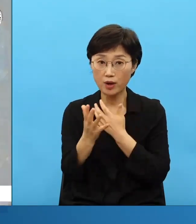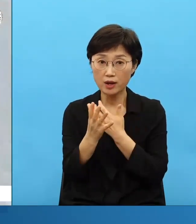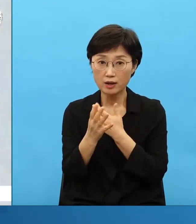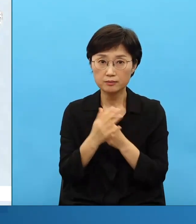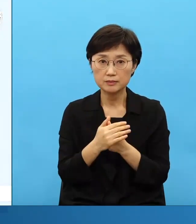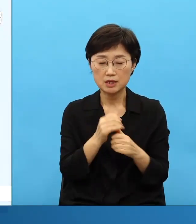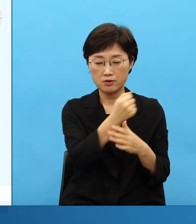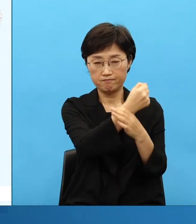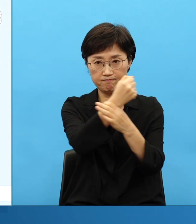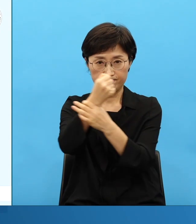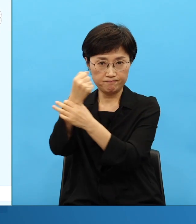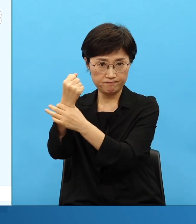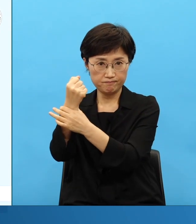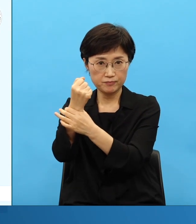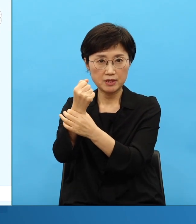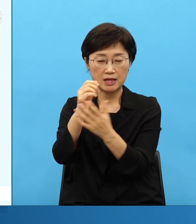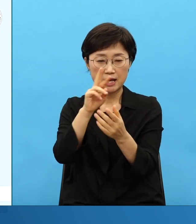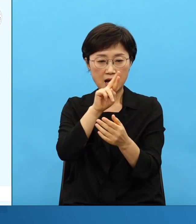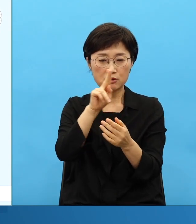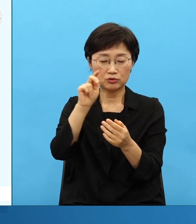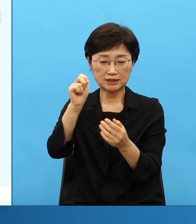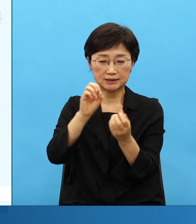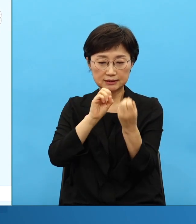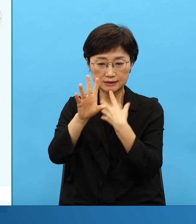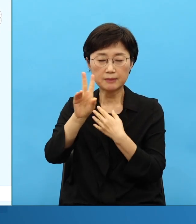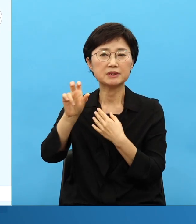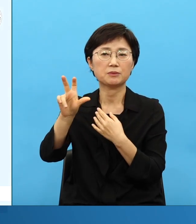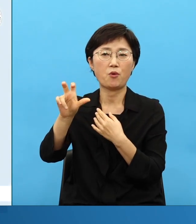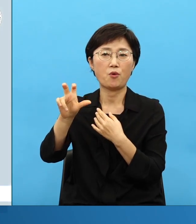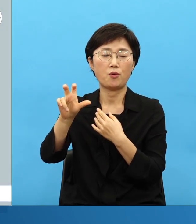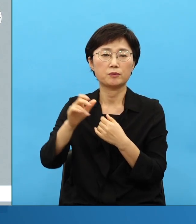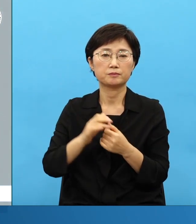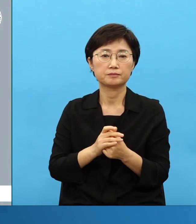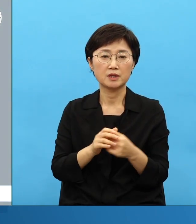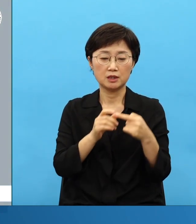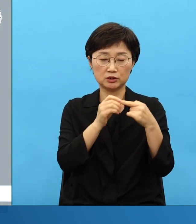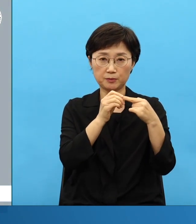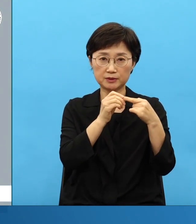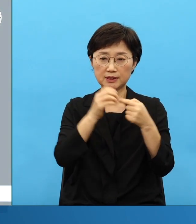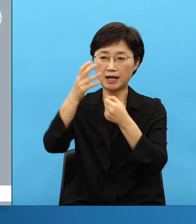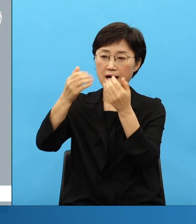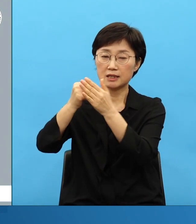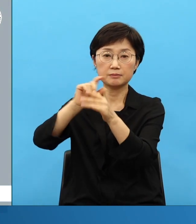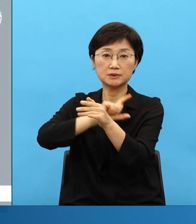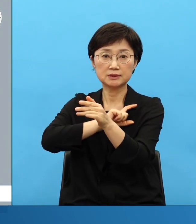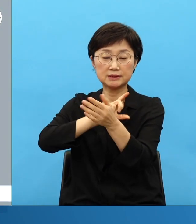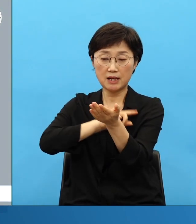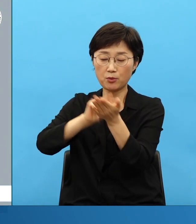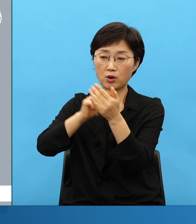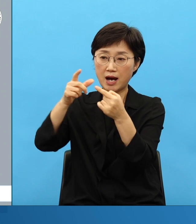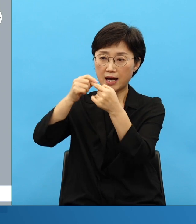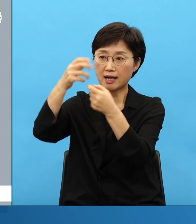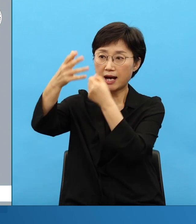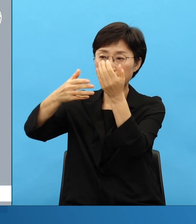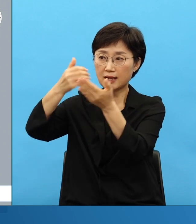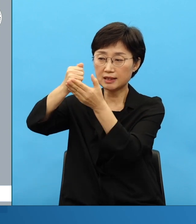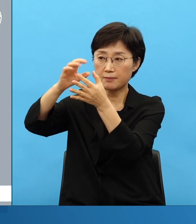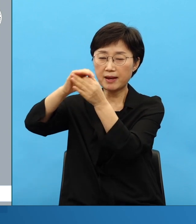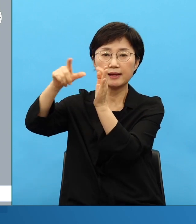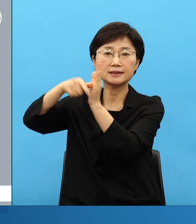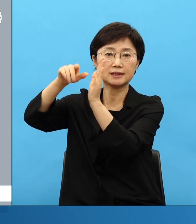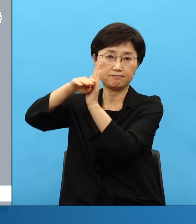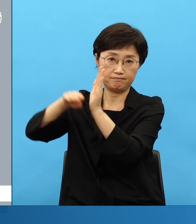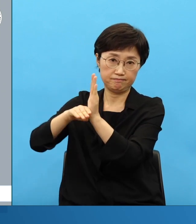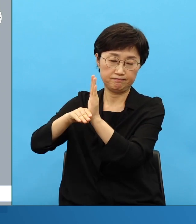제123 RUTC 응답 25회 주제로 열립니다. 1강은 하나님의 시간표, 본문은 사도행전 2장